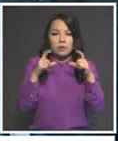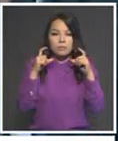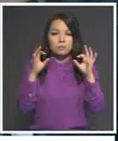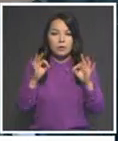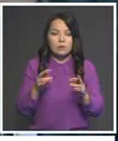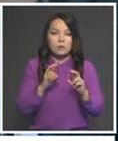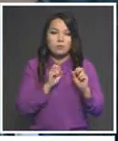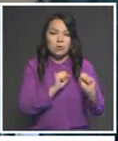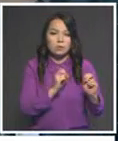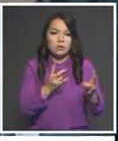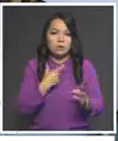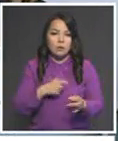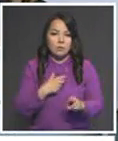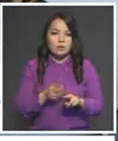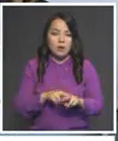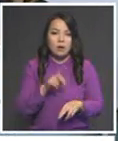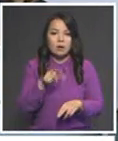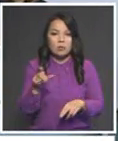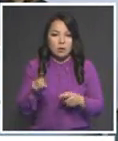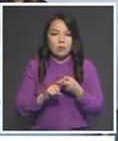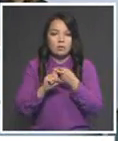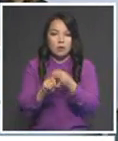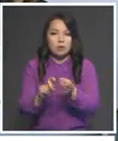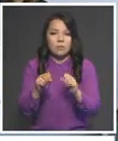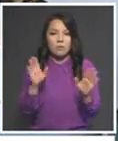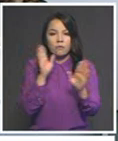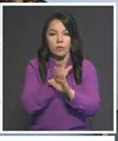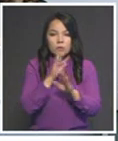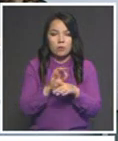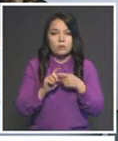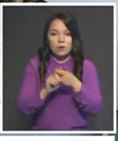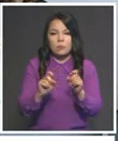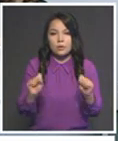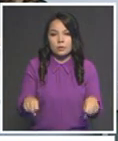жөн. Өйткені бұл ауру адамнан адамға ауа арқылы жұғады.